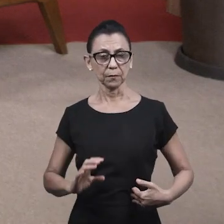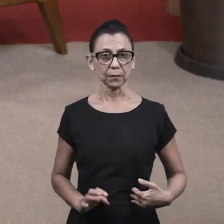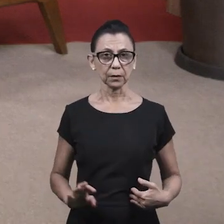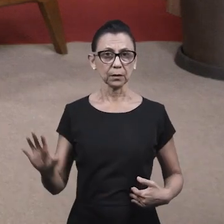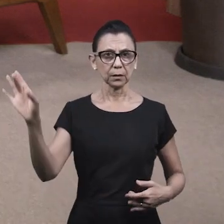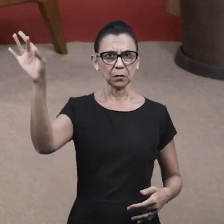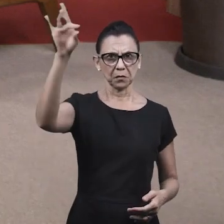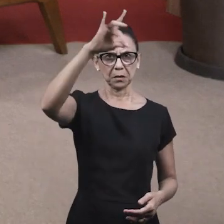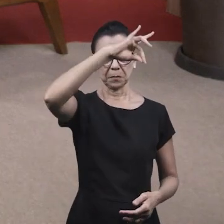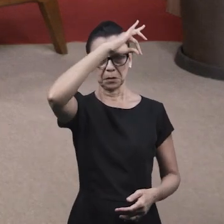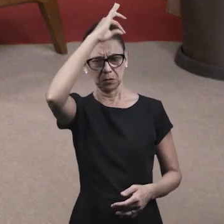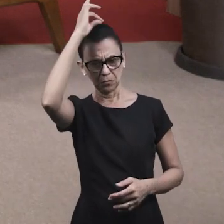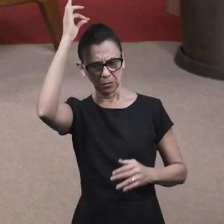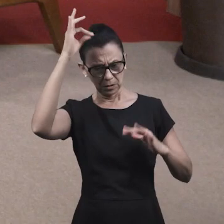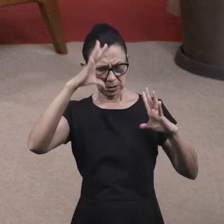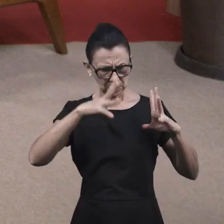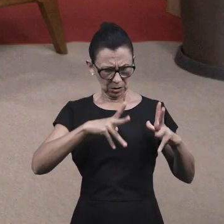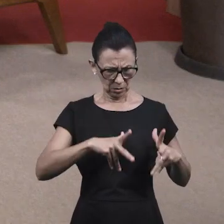Saint-Esprit nettoie